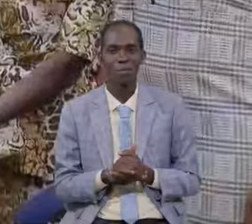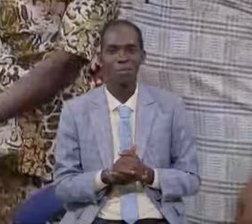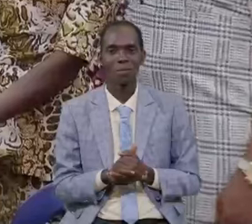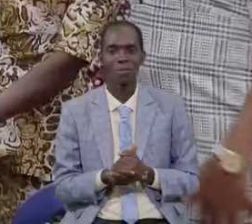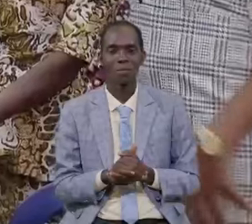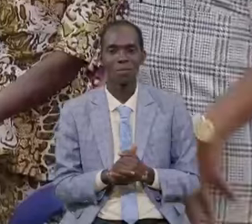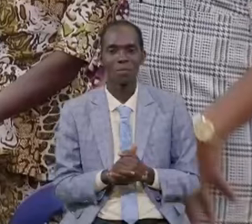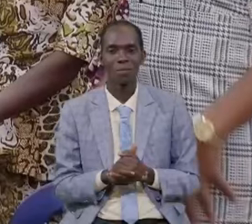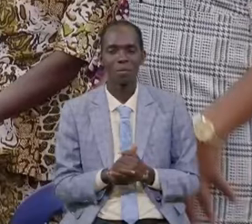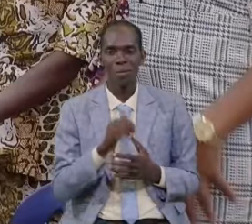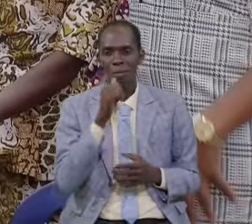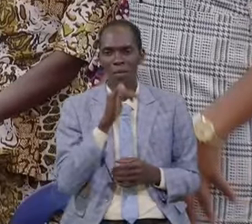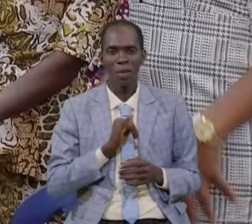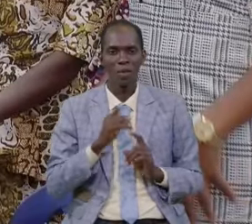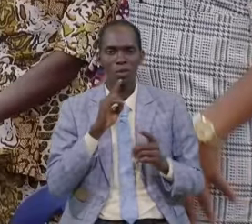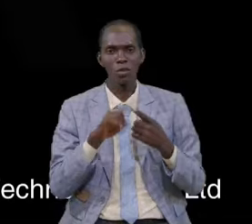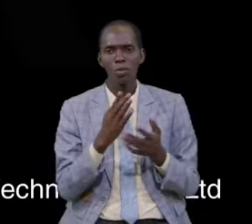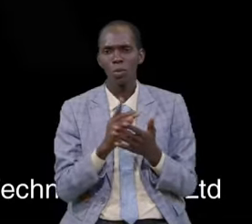Quand je parle à quelqu'un là-bas,